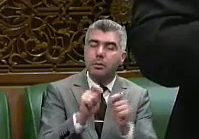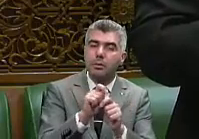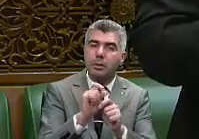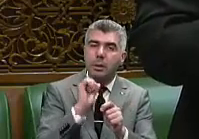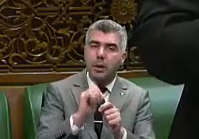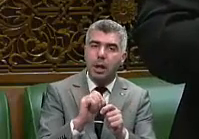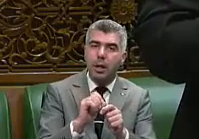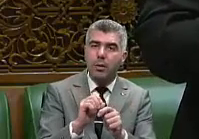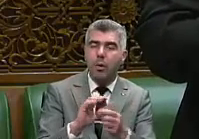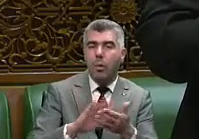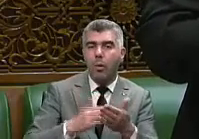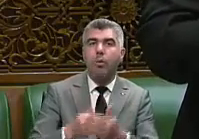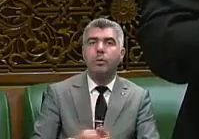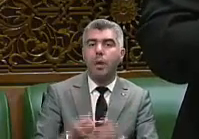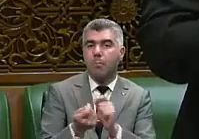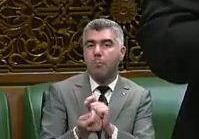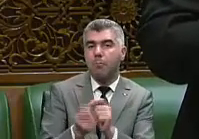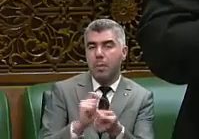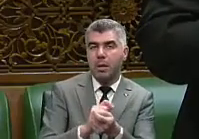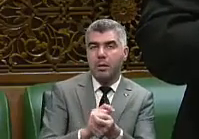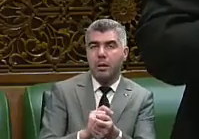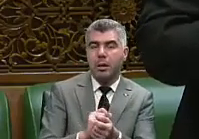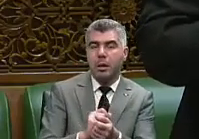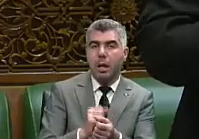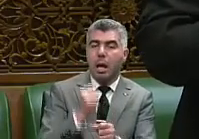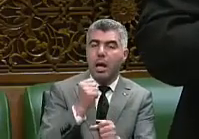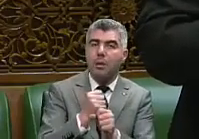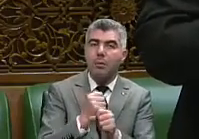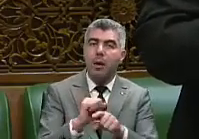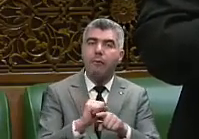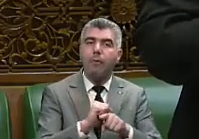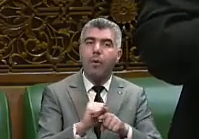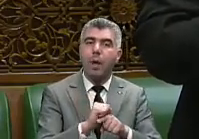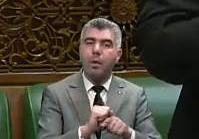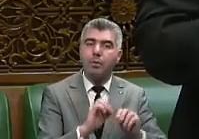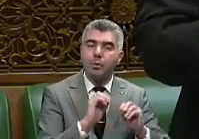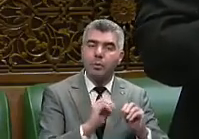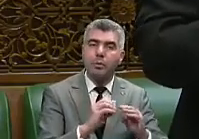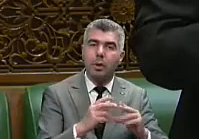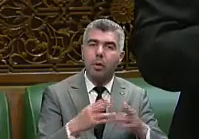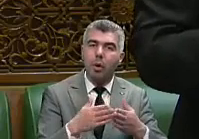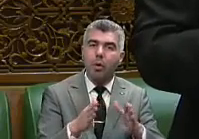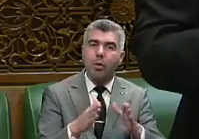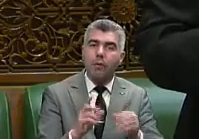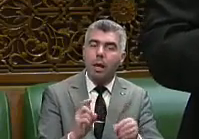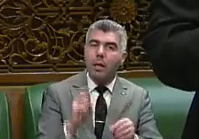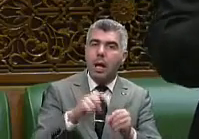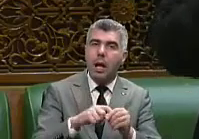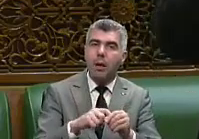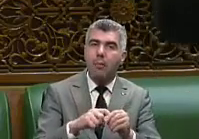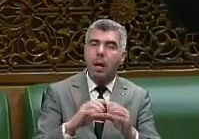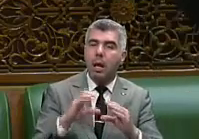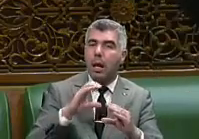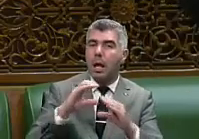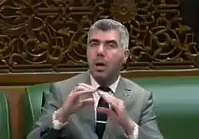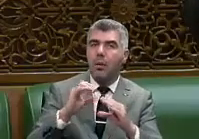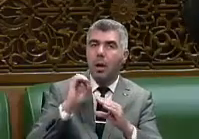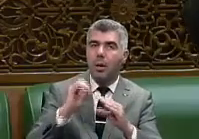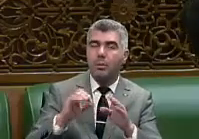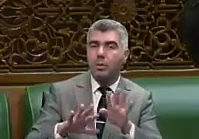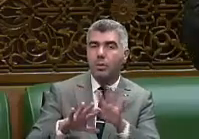الحركة الانتقالية وإنصاف شغلة التكوين المهني وفتح حوار مع نقابة القطاع. في الأخير سيد الوزير